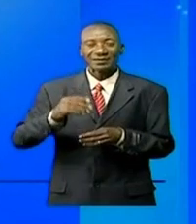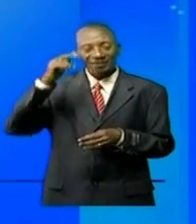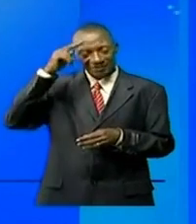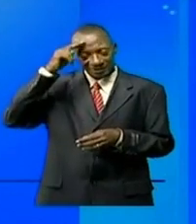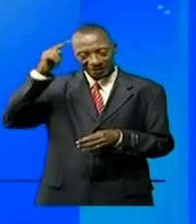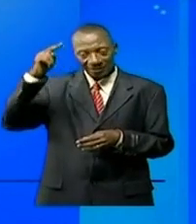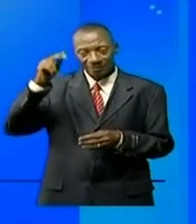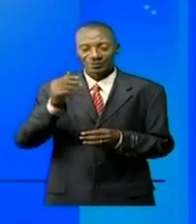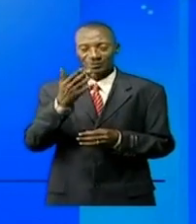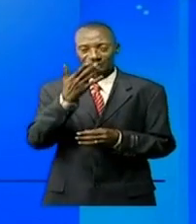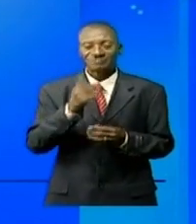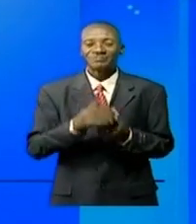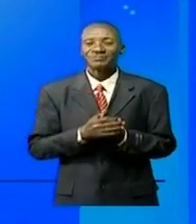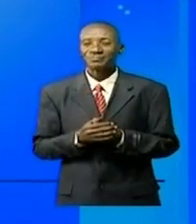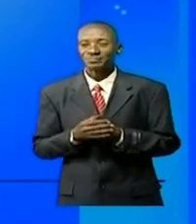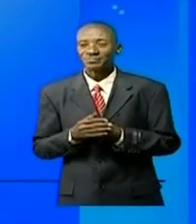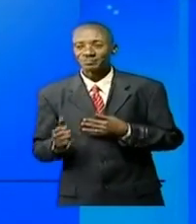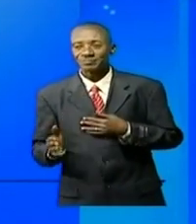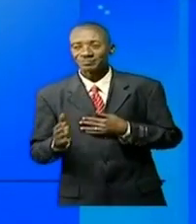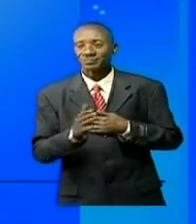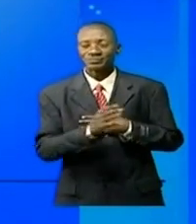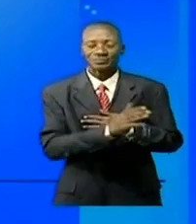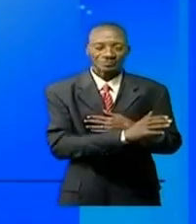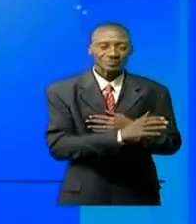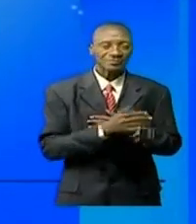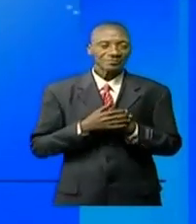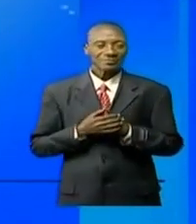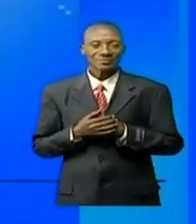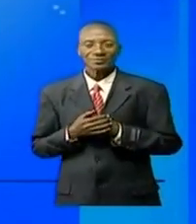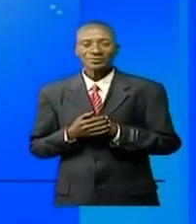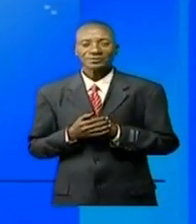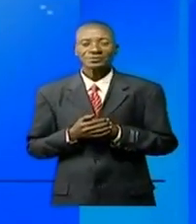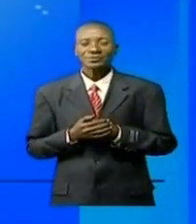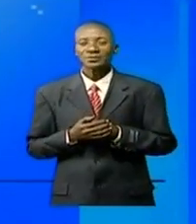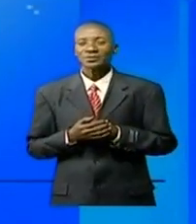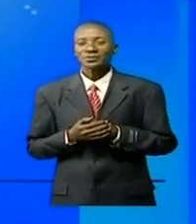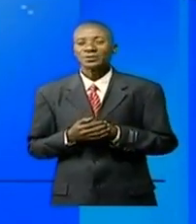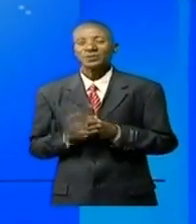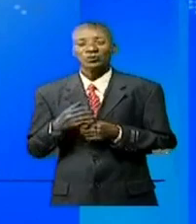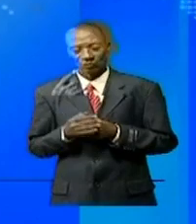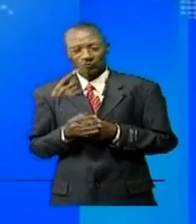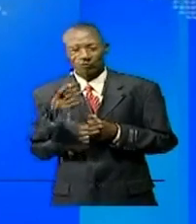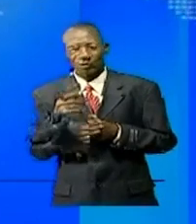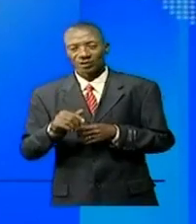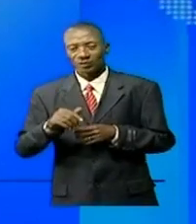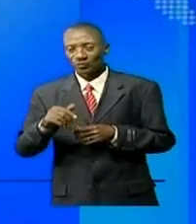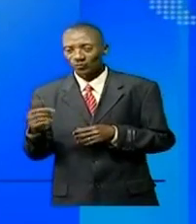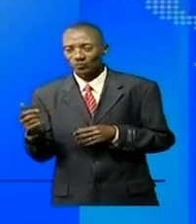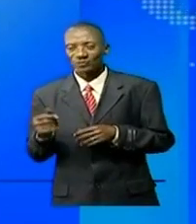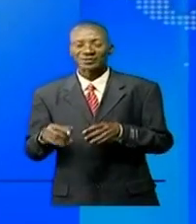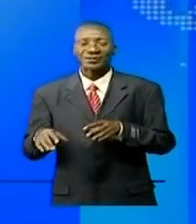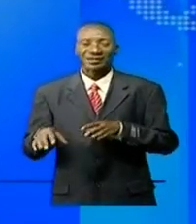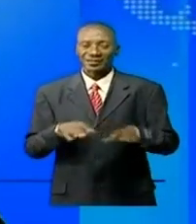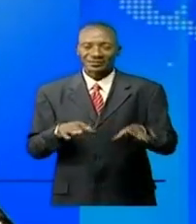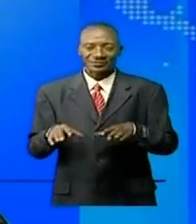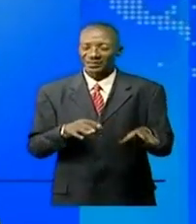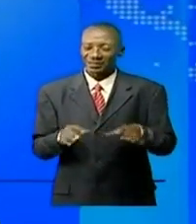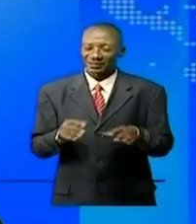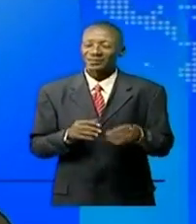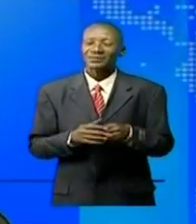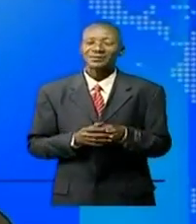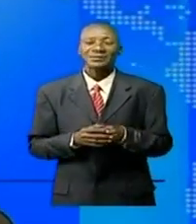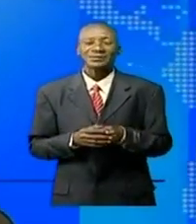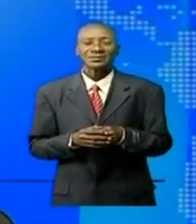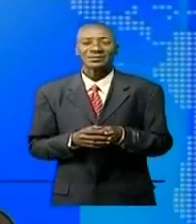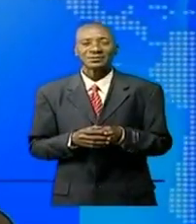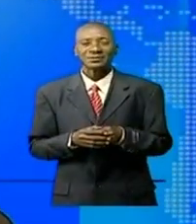nation congolaise affûte déjà ses armes pour les échéances électorales de 2023. Le secrétaire politique national a présidé hier dimanche